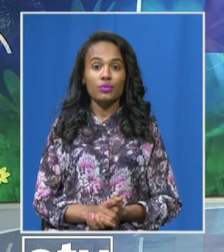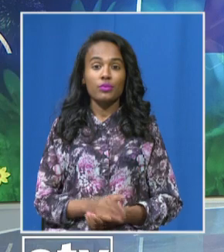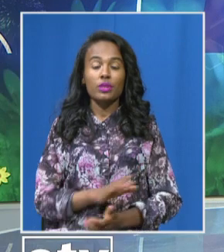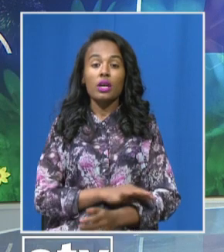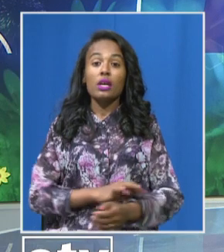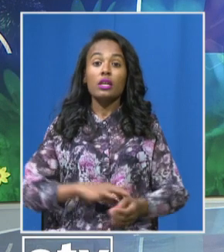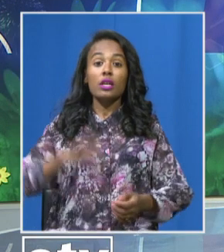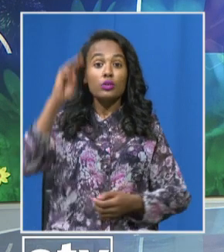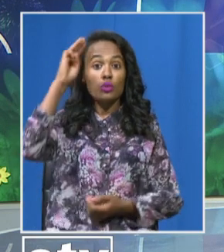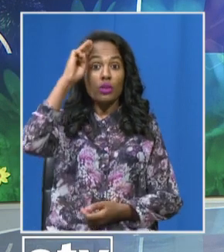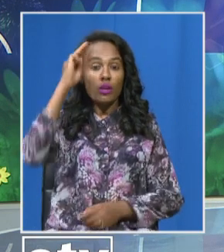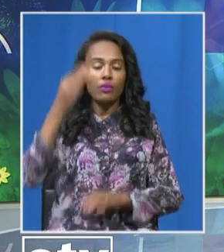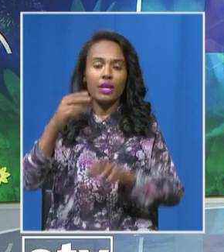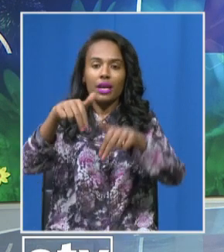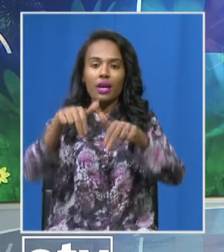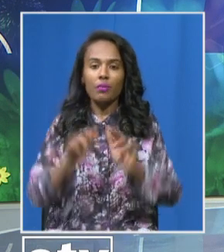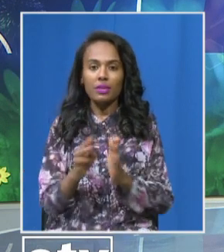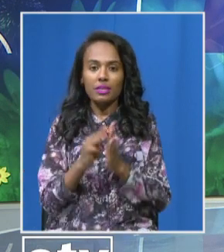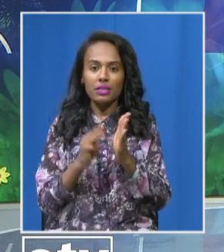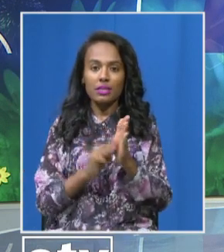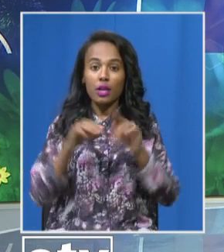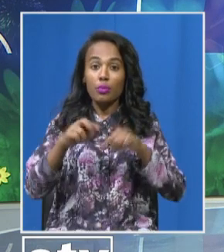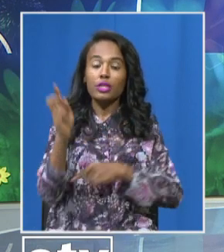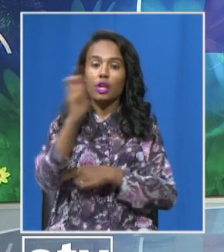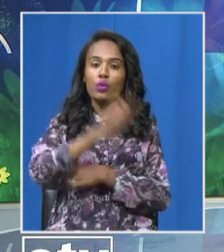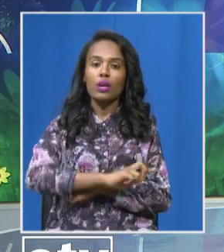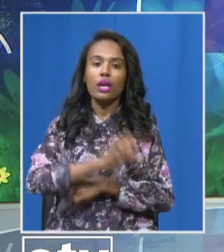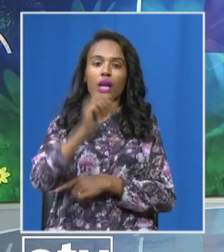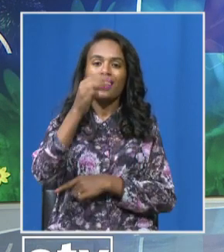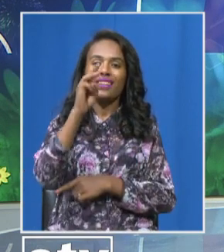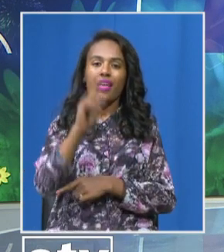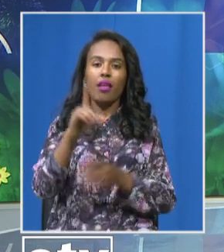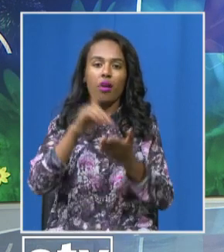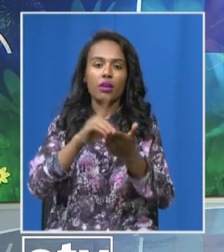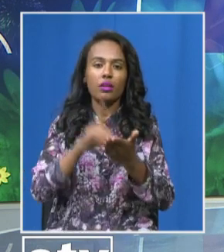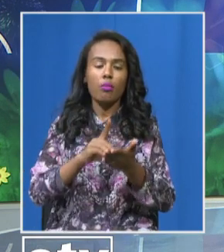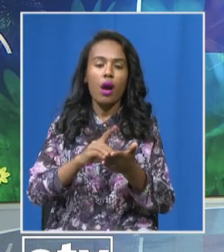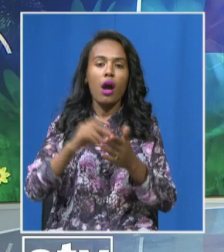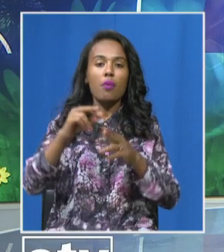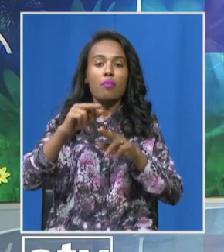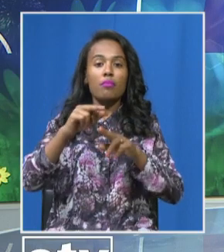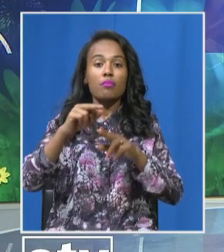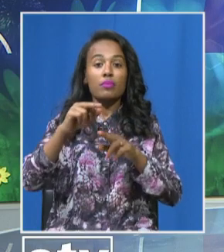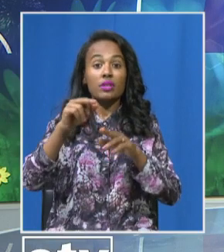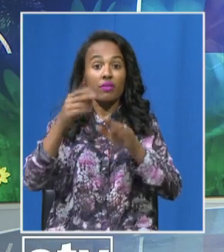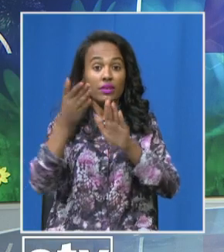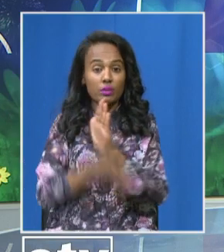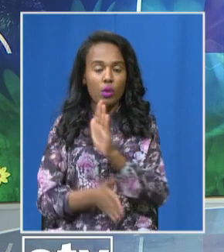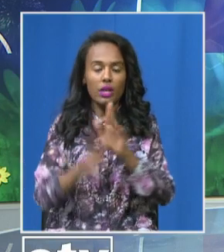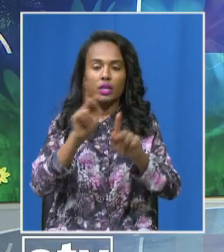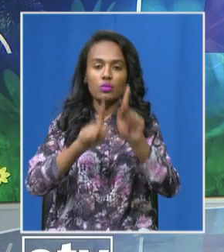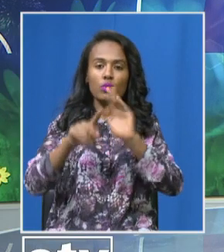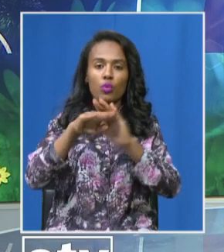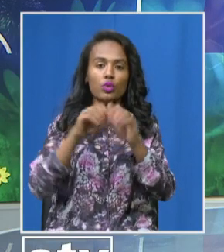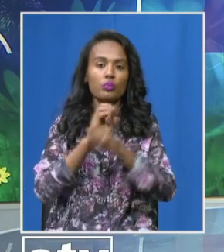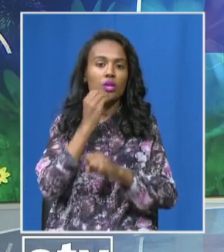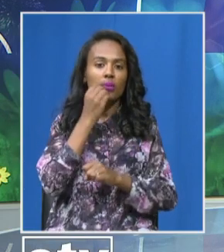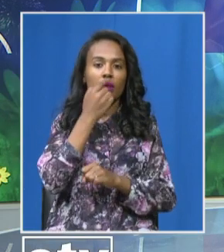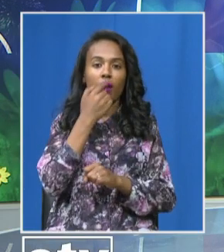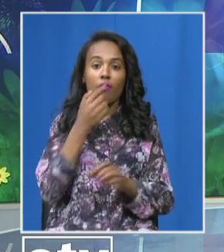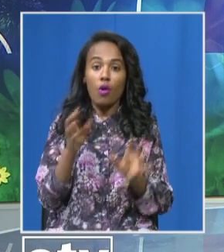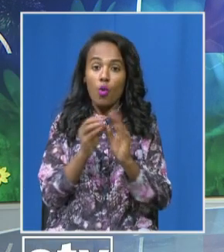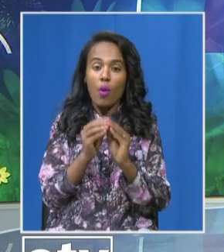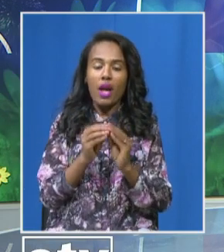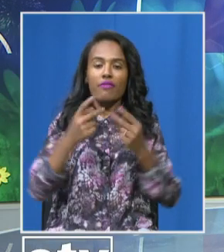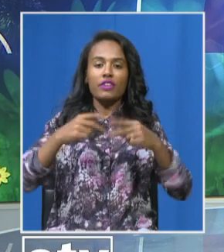የሱልጣን ሐምፍሪ አሊሚራ የቀብር ስነ ስርዓት በዛሬው ዕለት በአሳይታ ከተማ ባህርሌ ግራ ተፈጽሟል። የህዝብ ተወካዮች ምክር ቤት አፈ ጉባኤ ታገሰ